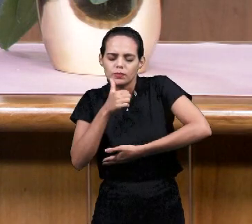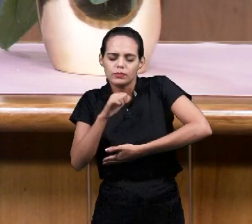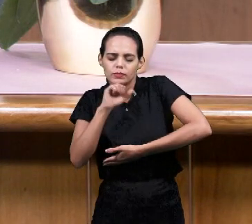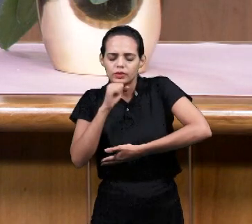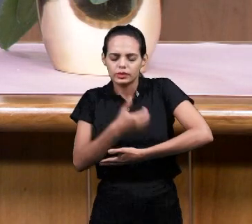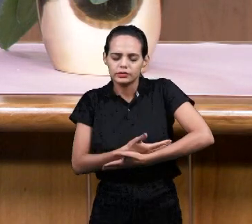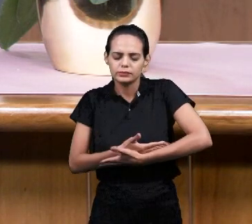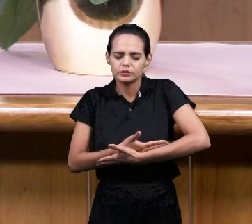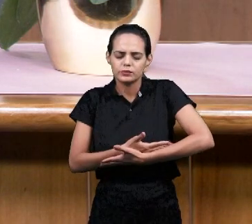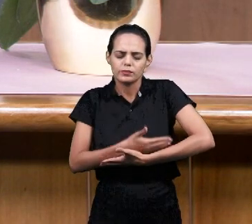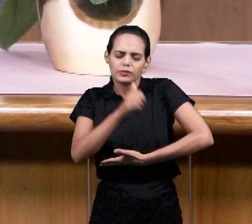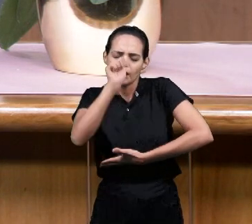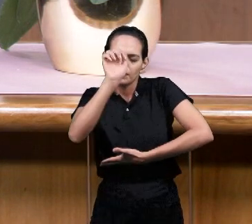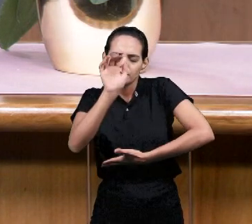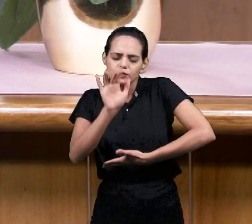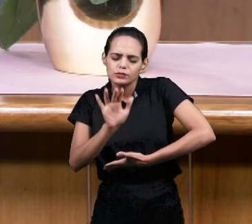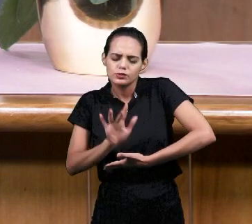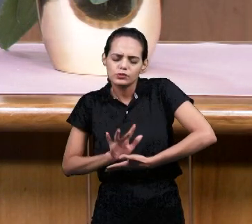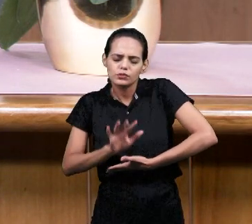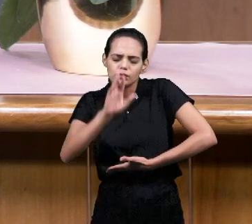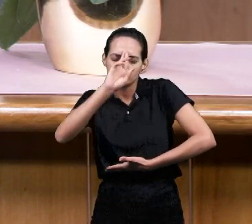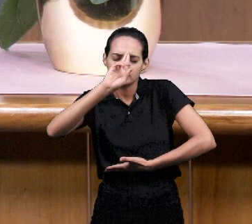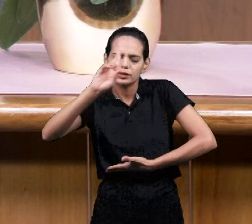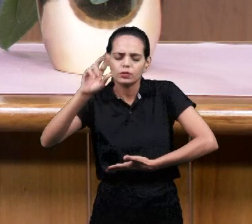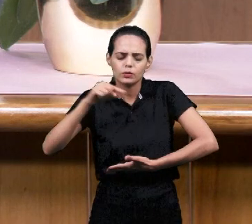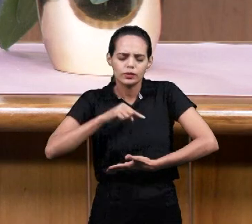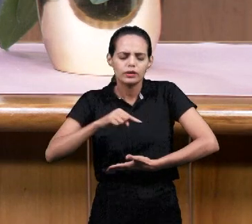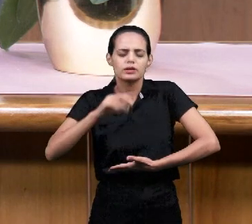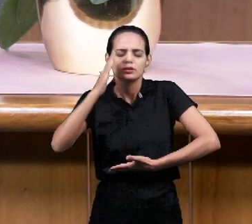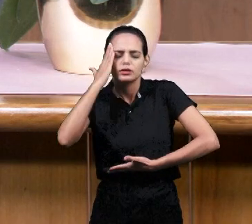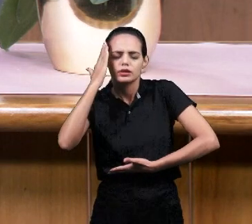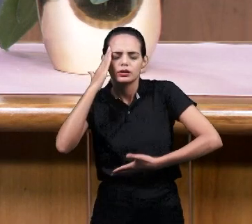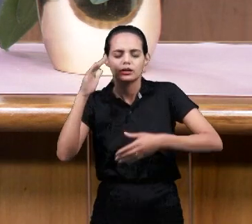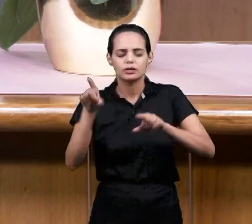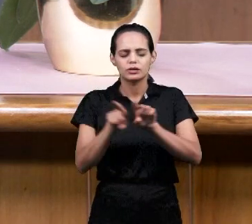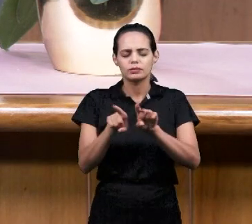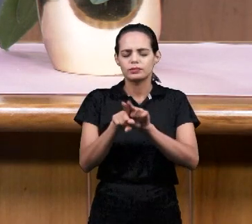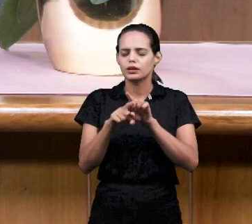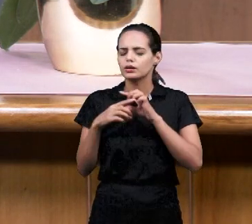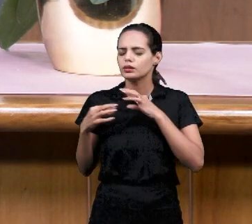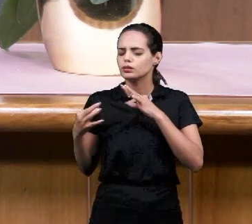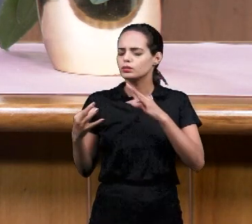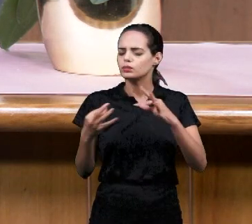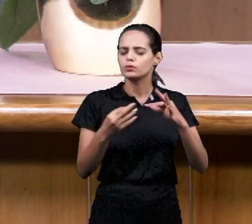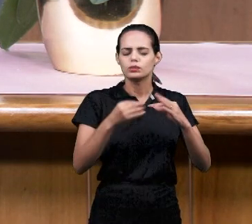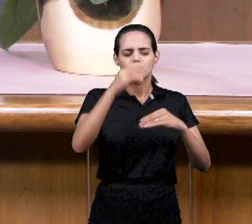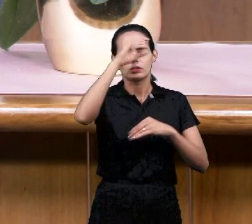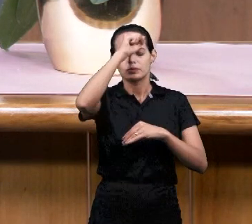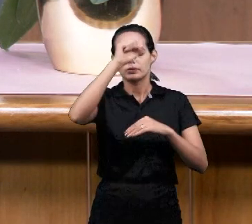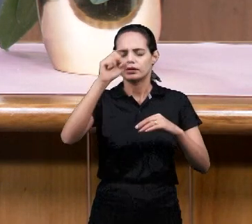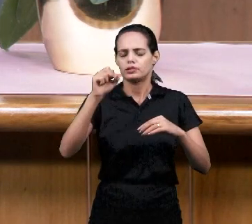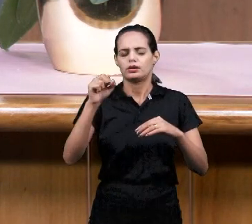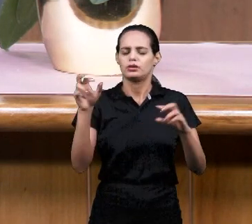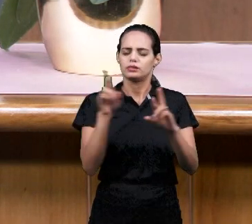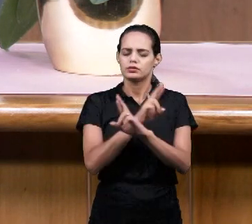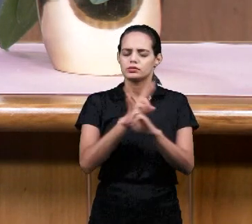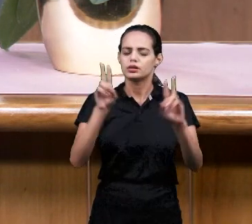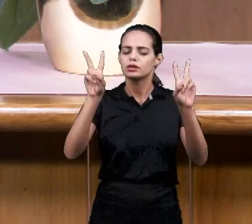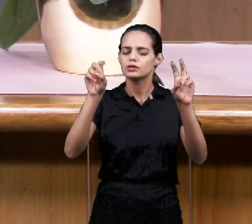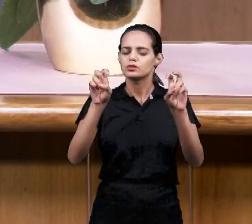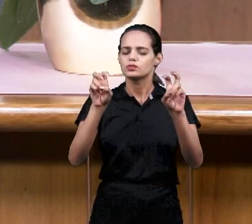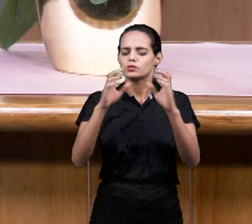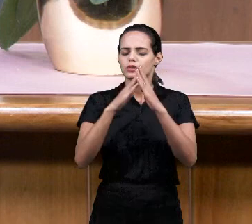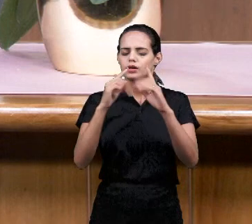père. Donne bénédiction afin qu'ils puissent assimiler toutes les choses liées à l'Église, à la parole du